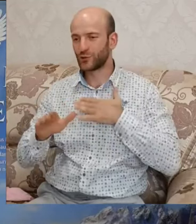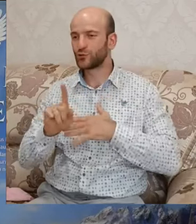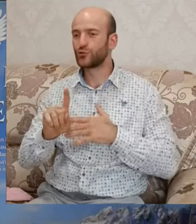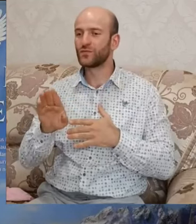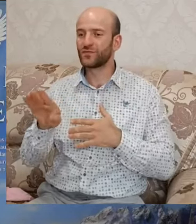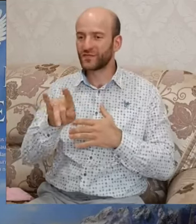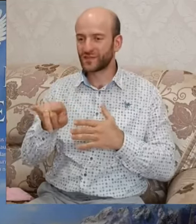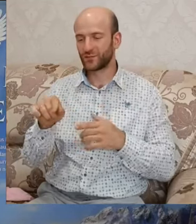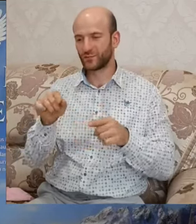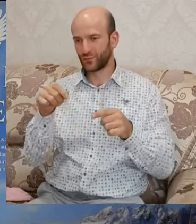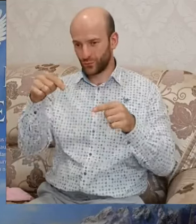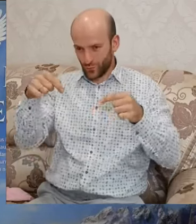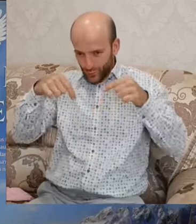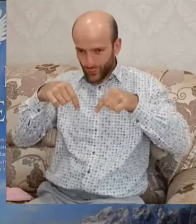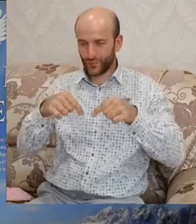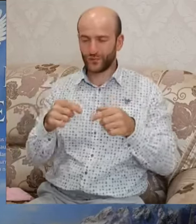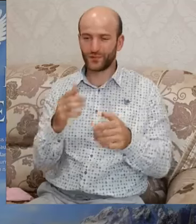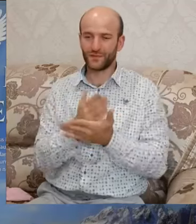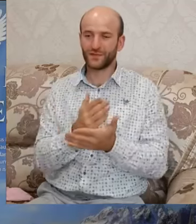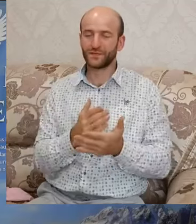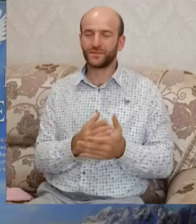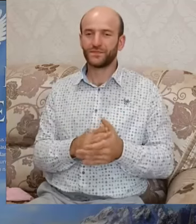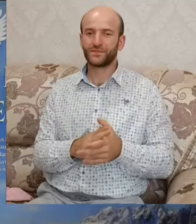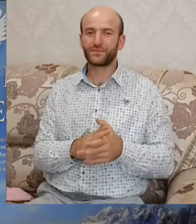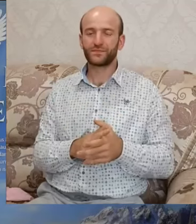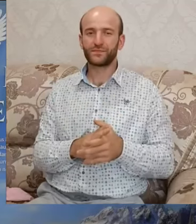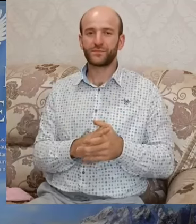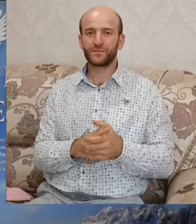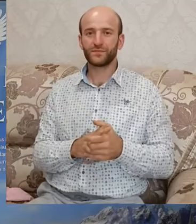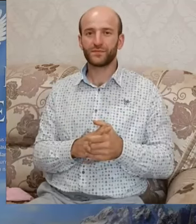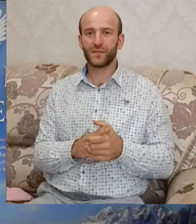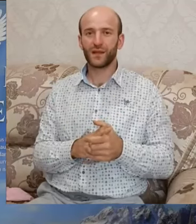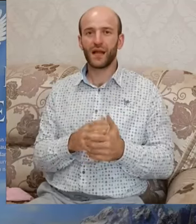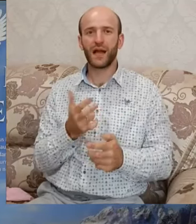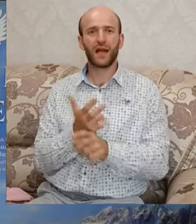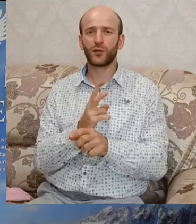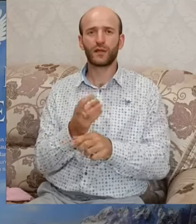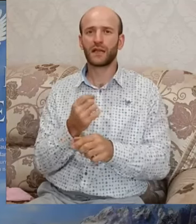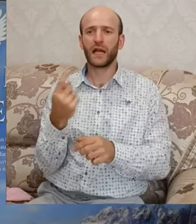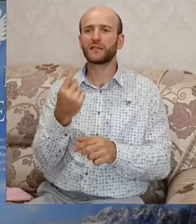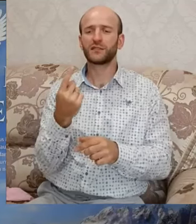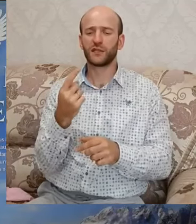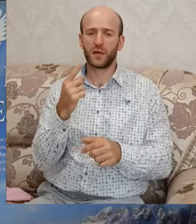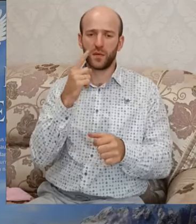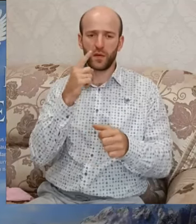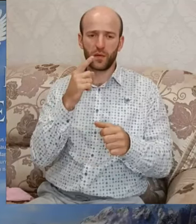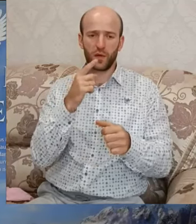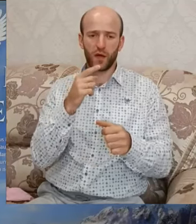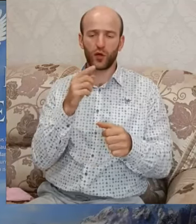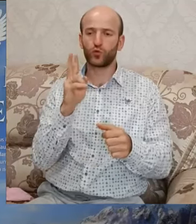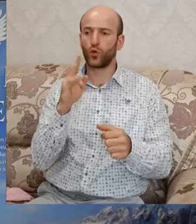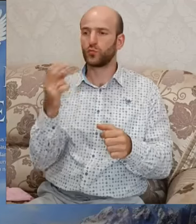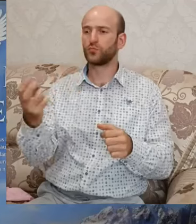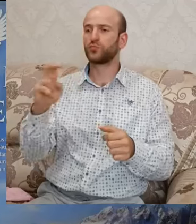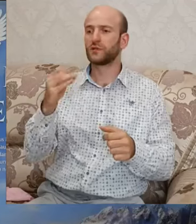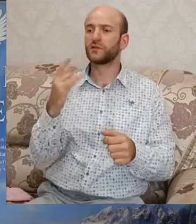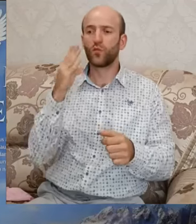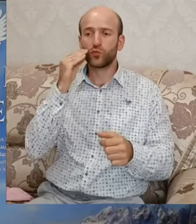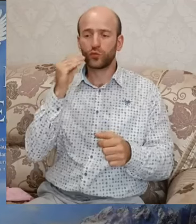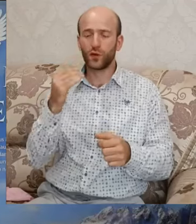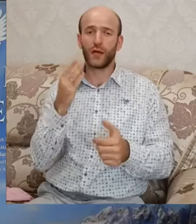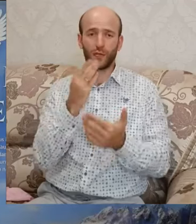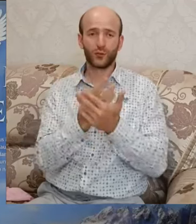vienas ekipažas, kiti skrido su lėktuvu, brolis Vladimiras su šeima. Это не единственный экипаж, другие летели самолетом, брат Владимир с